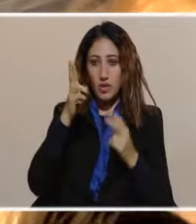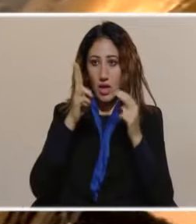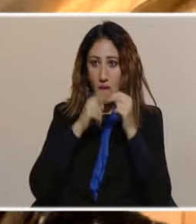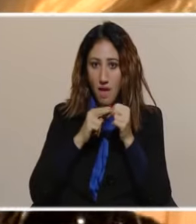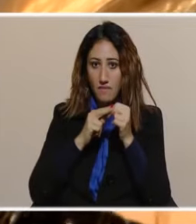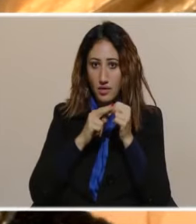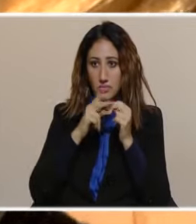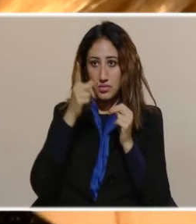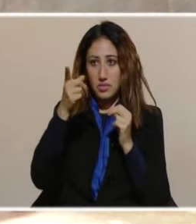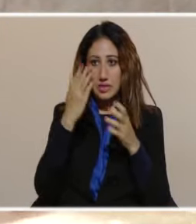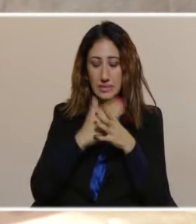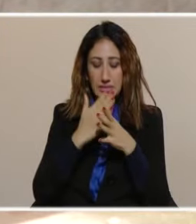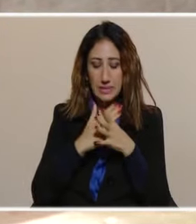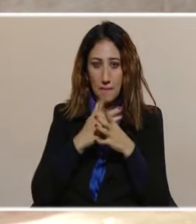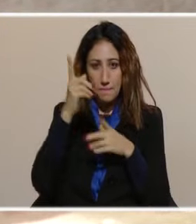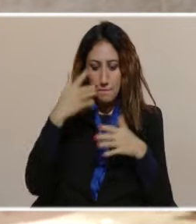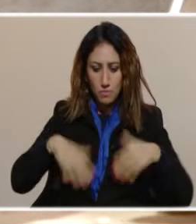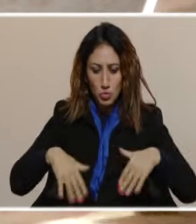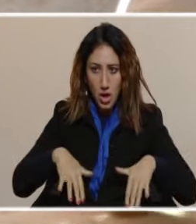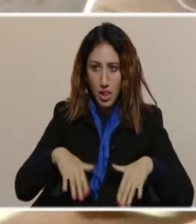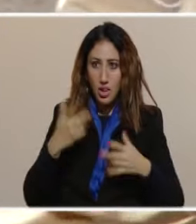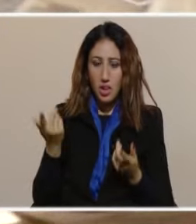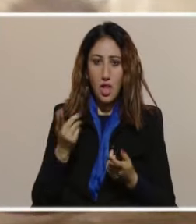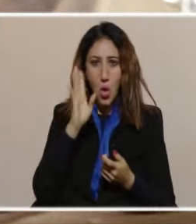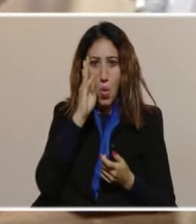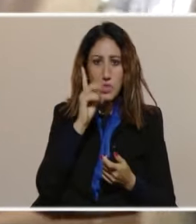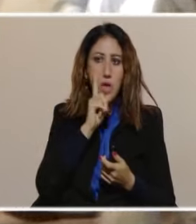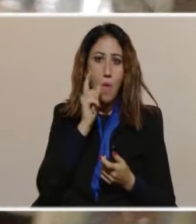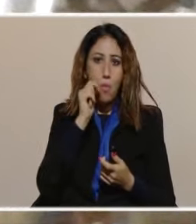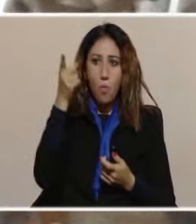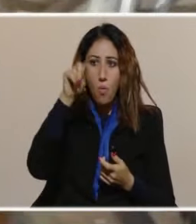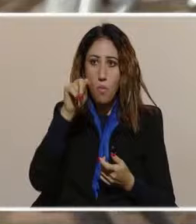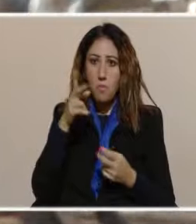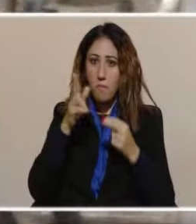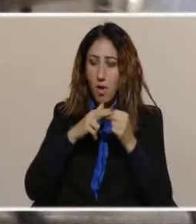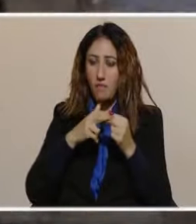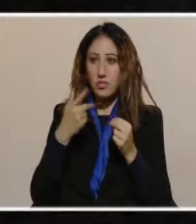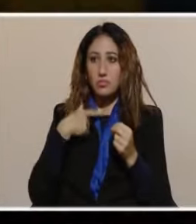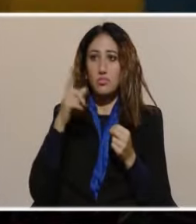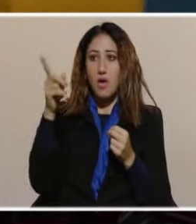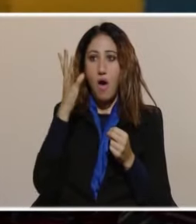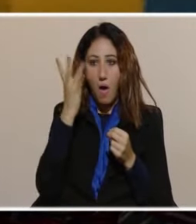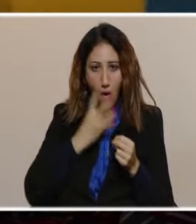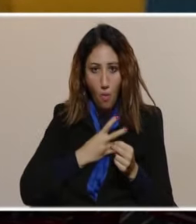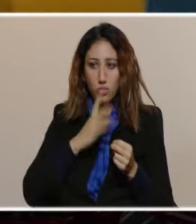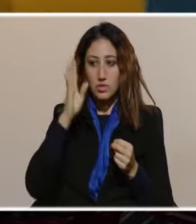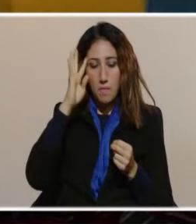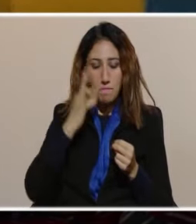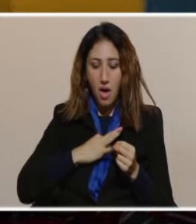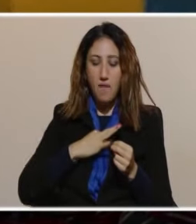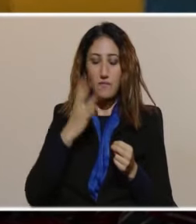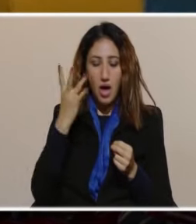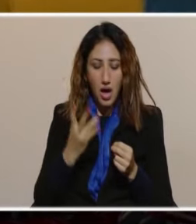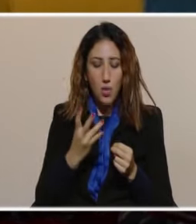الزيجة لظنهم أنها بإعاقتها لا تصلح للزواج. أتجوزت عبد الرحمن، كان كويس وما كانش عنده